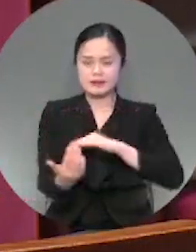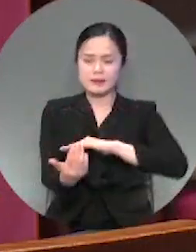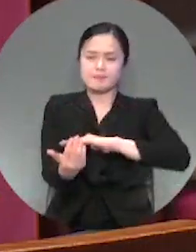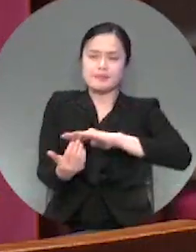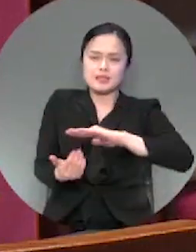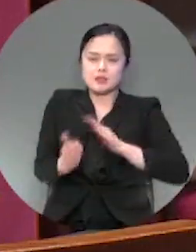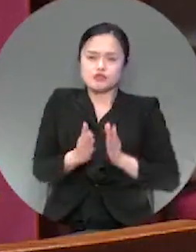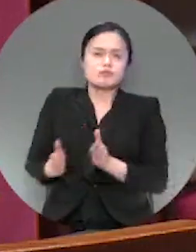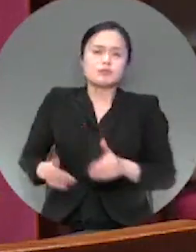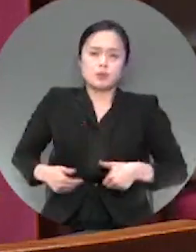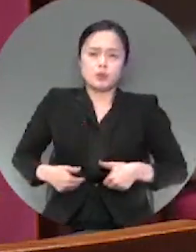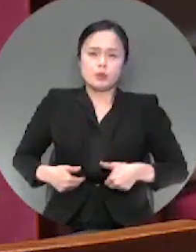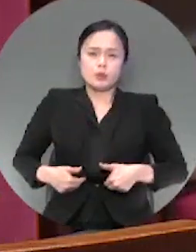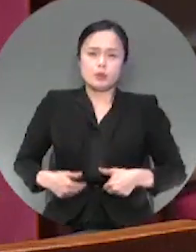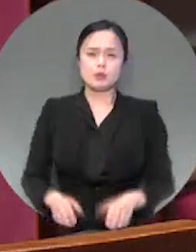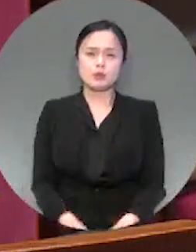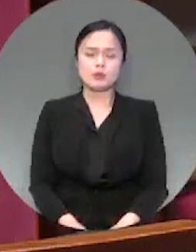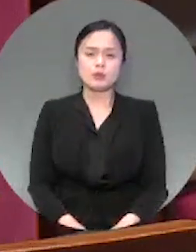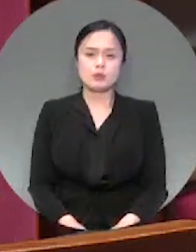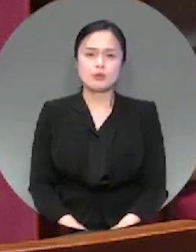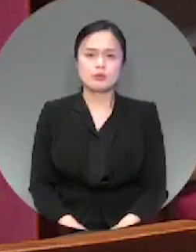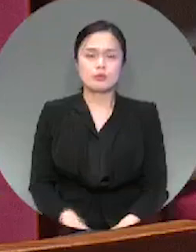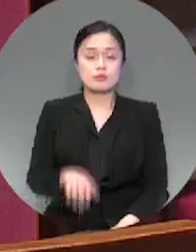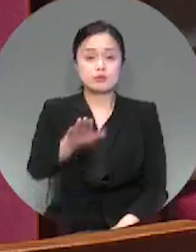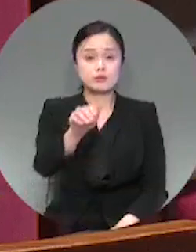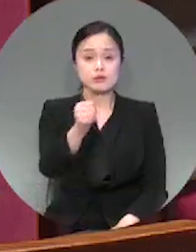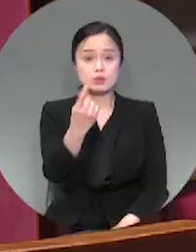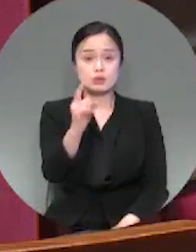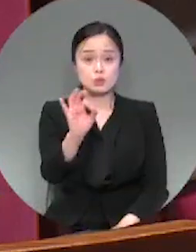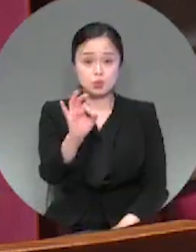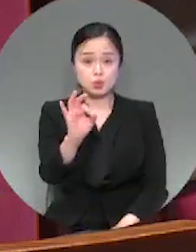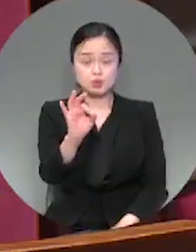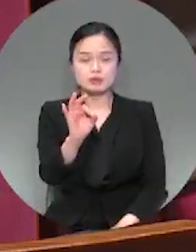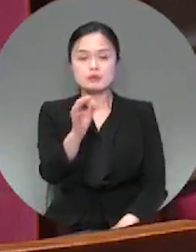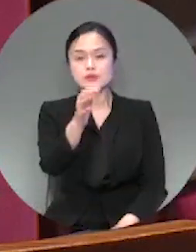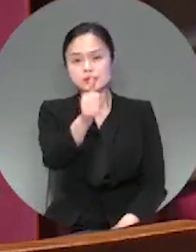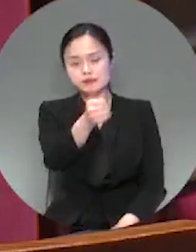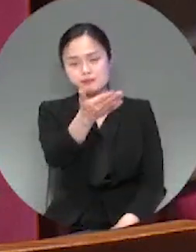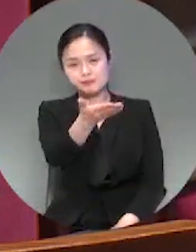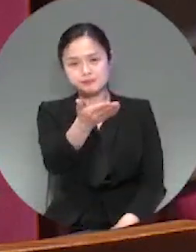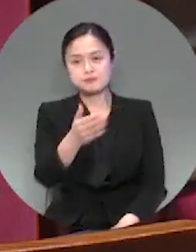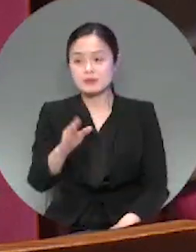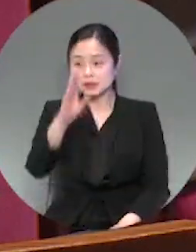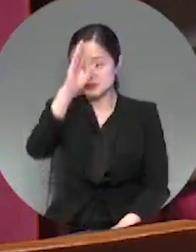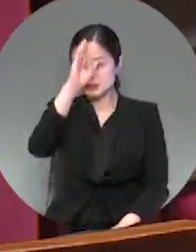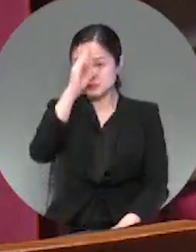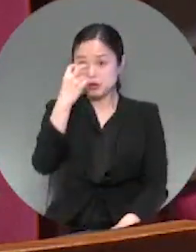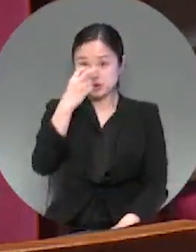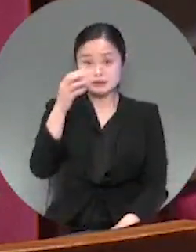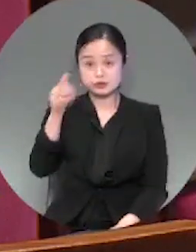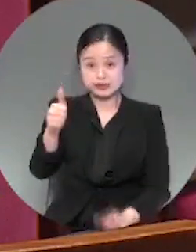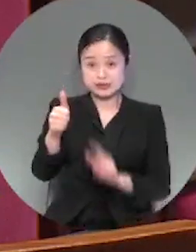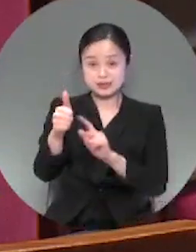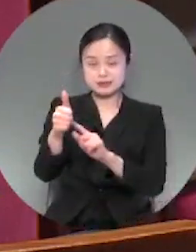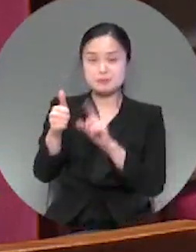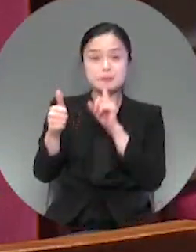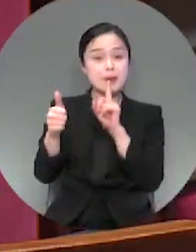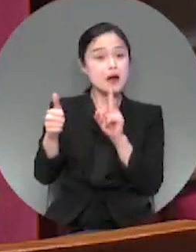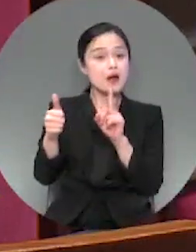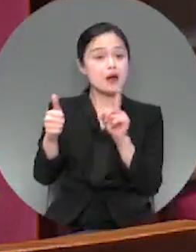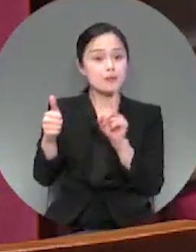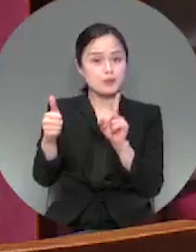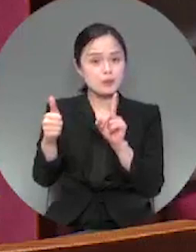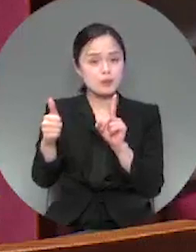지금 아까 저 질병청장 말씀하시기를 이 경구용 치료제가 왜